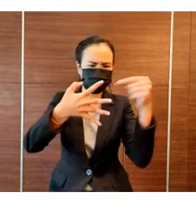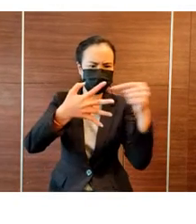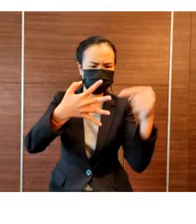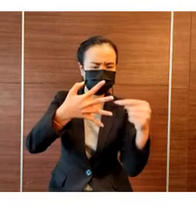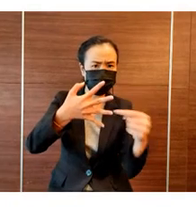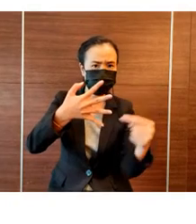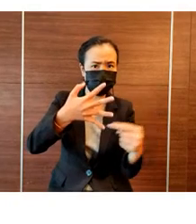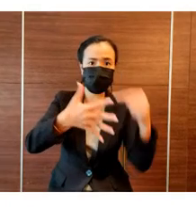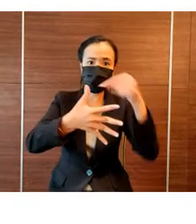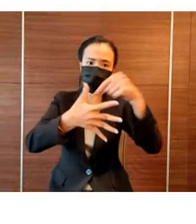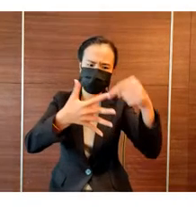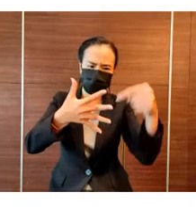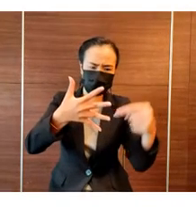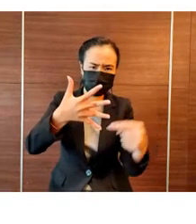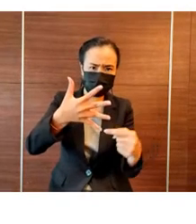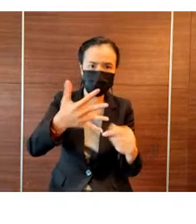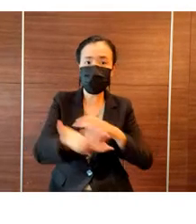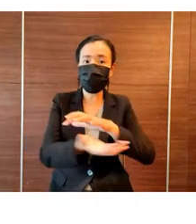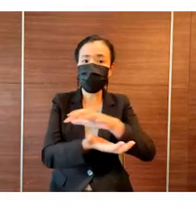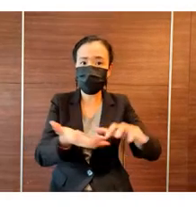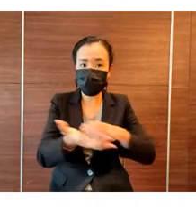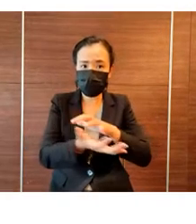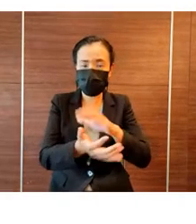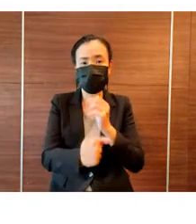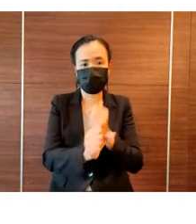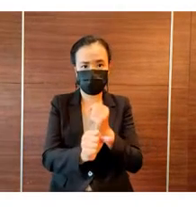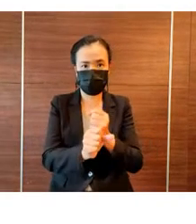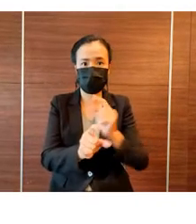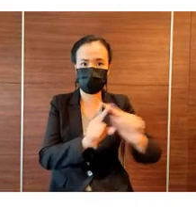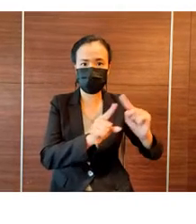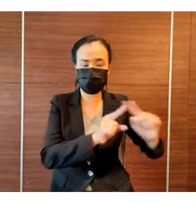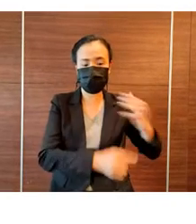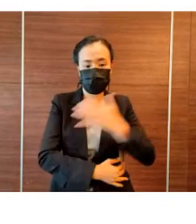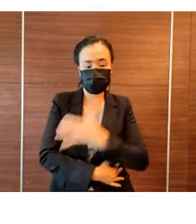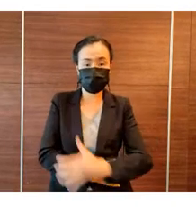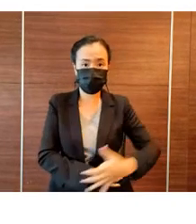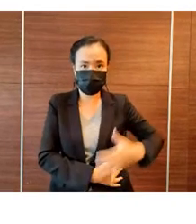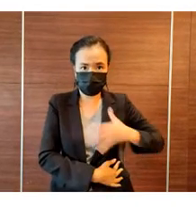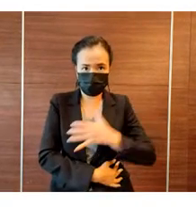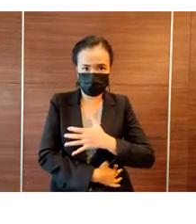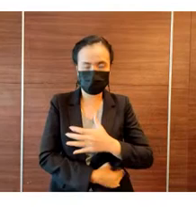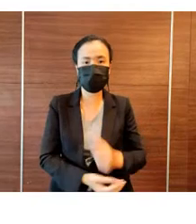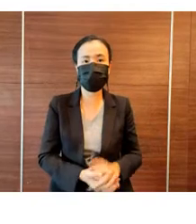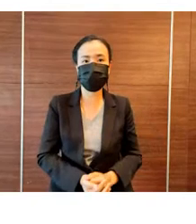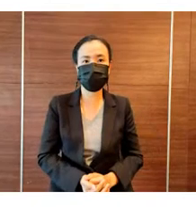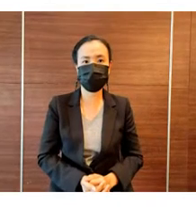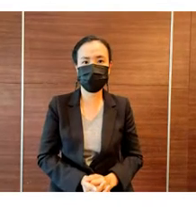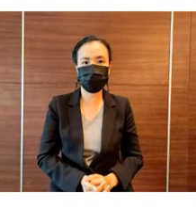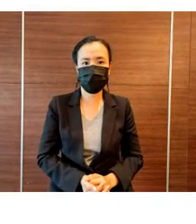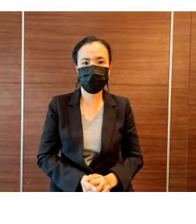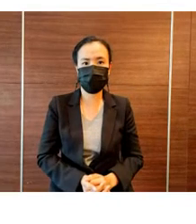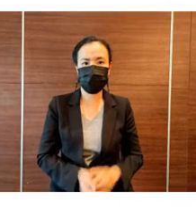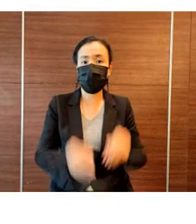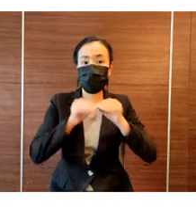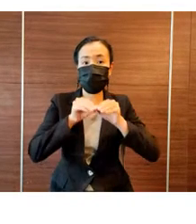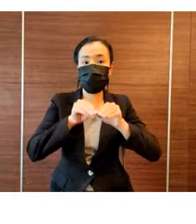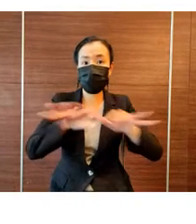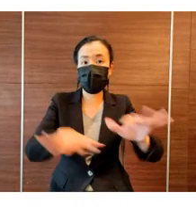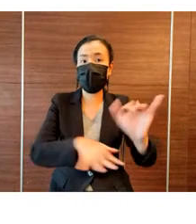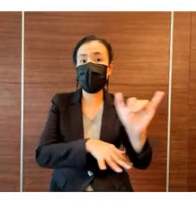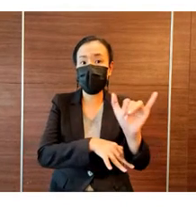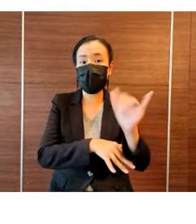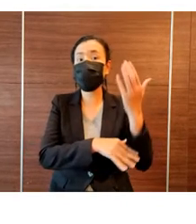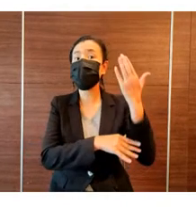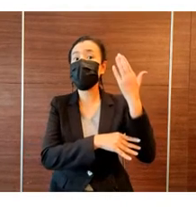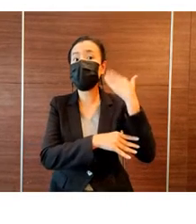ในอยู่อย่างแนบเนียนเนาะในเรื่องของการทำงานทางด้านสุขภาพนะคะเรื่องเหล่านี้มันยังไม่ได้ถูกพูดถึงในเมื่อในอดีตน